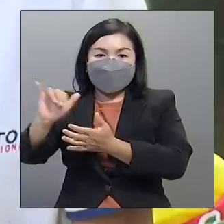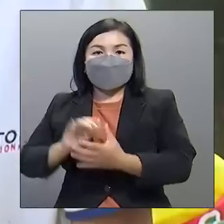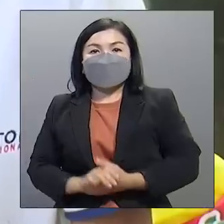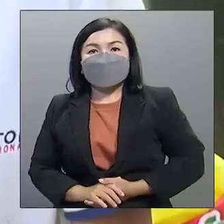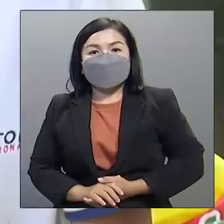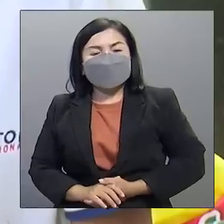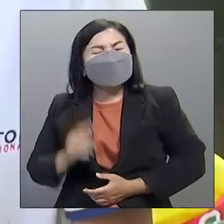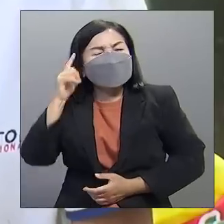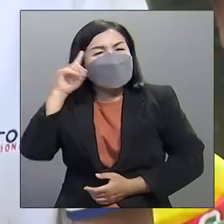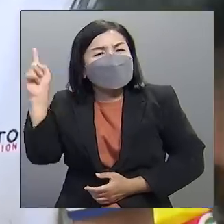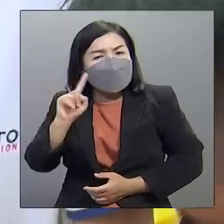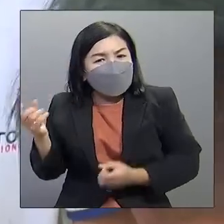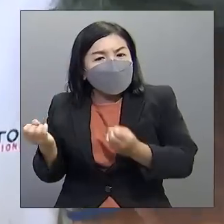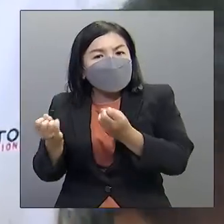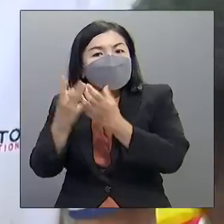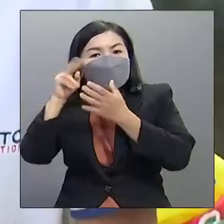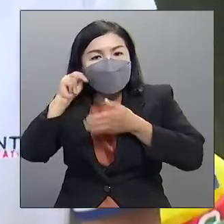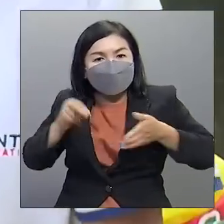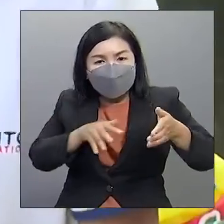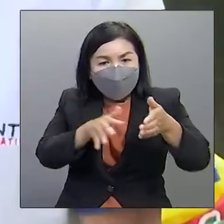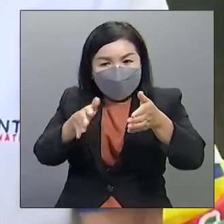ดว่าน้ำจากคลองมีผลมากน้อยขนาดไหน